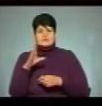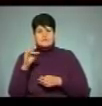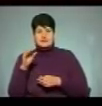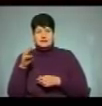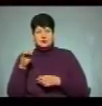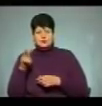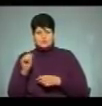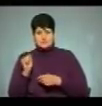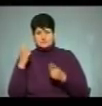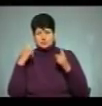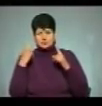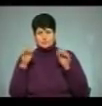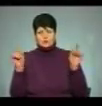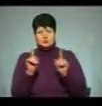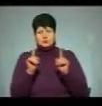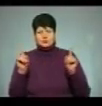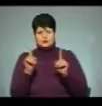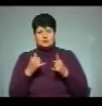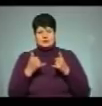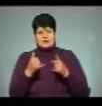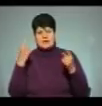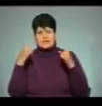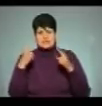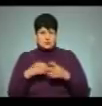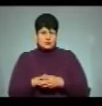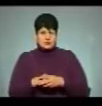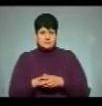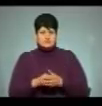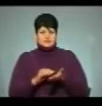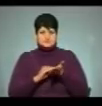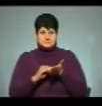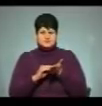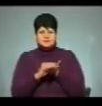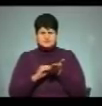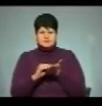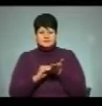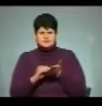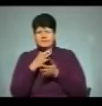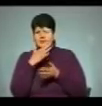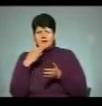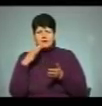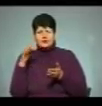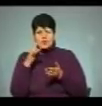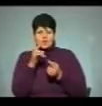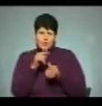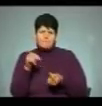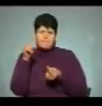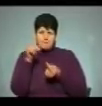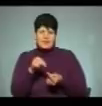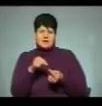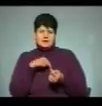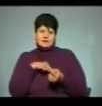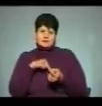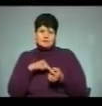музики до казок. Озвучуємо, придумуємо емоції, навіть переписуємо по багато раз, щоб підійшла емоція,